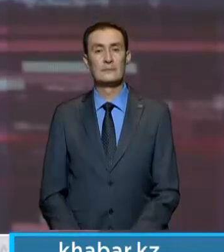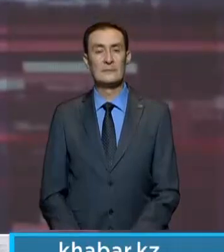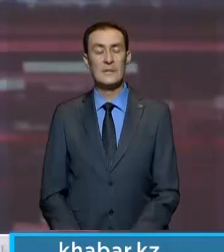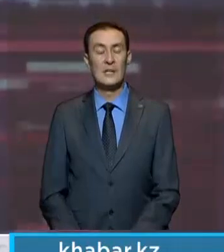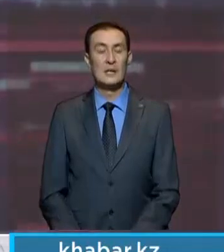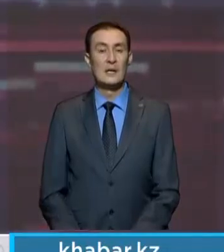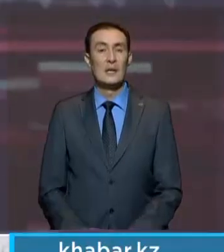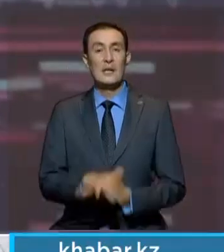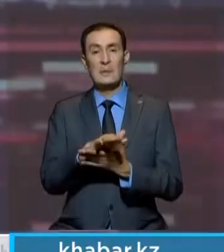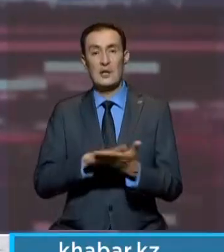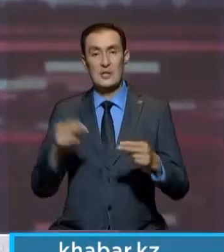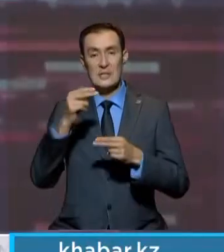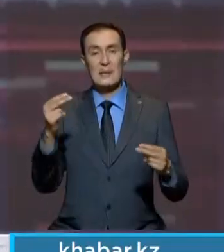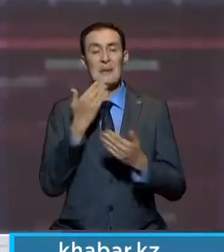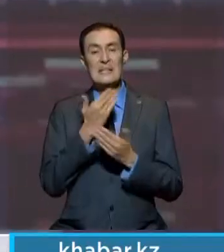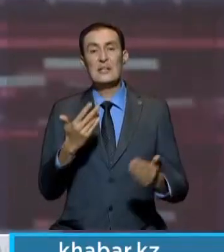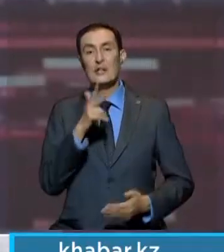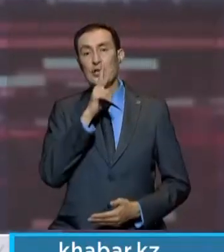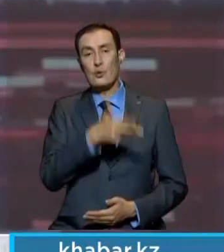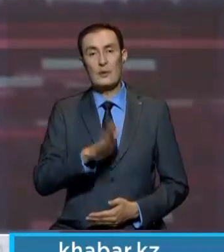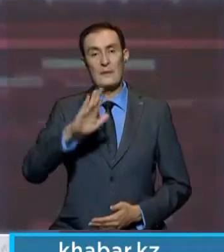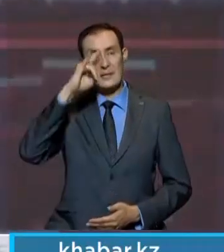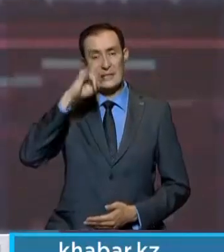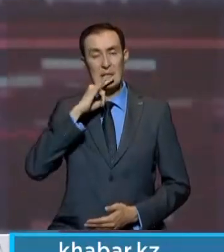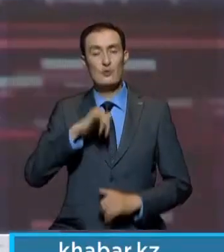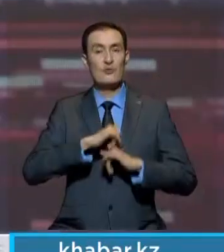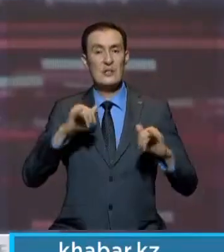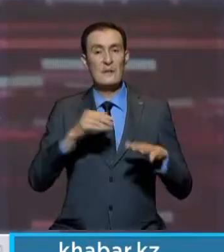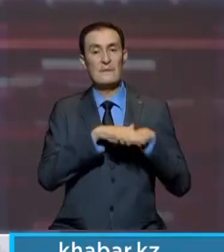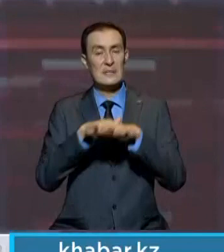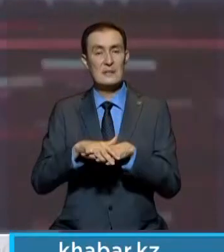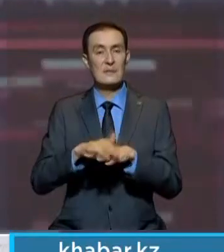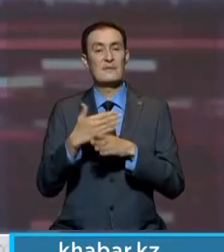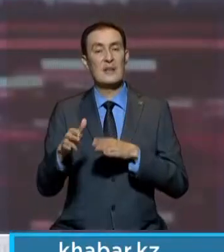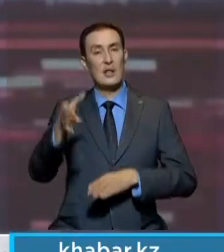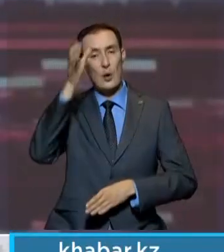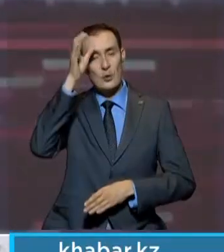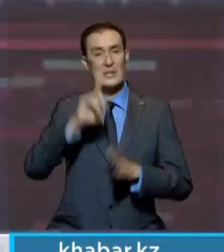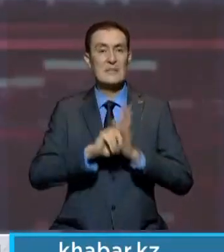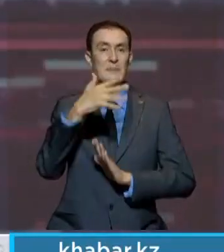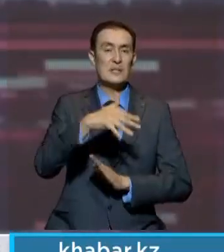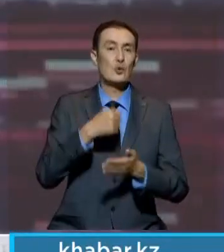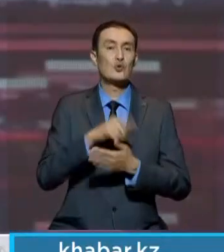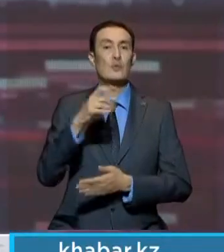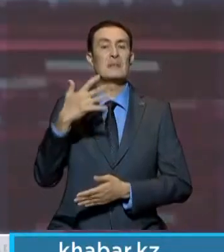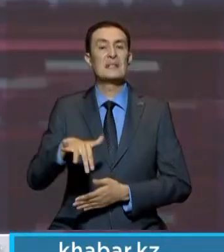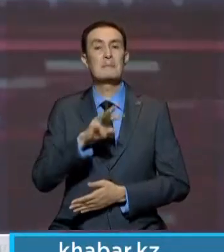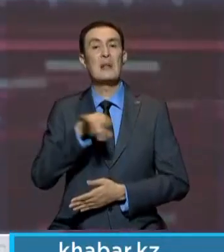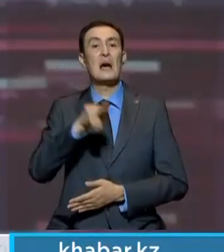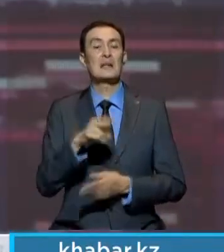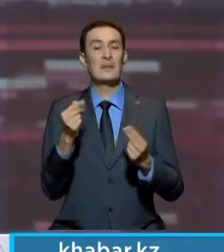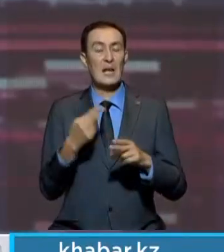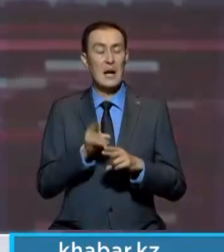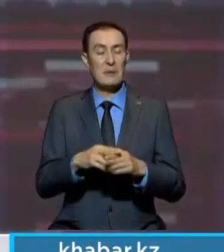Ну в продолжении за последние три года в Казахстане увеличили инвестиции в сфере науки с 50 до 158 млрд